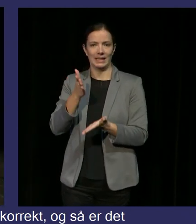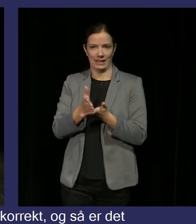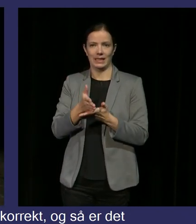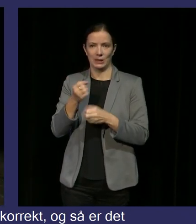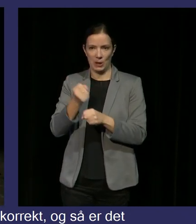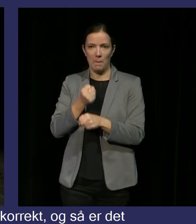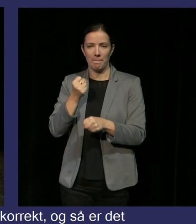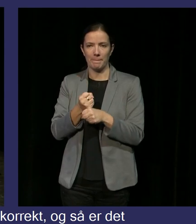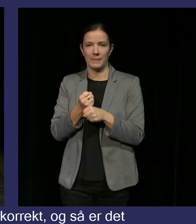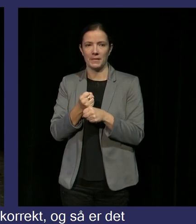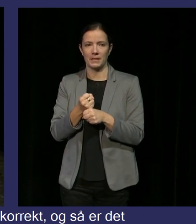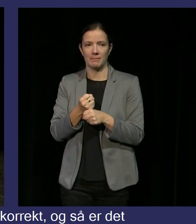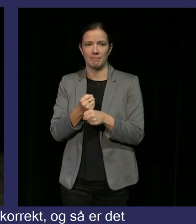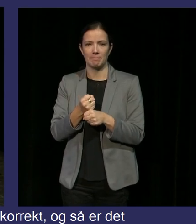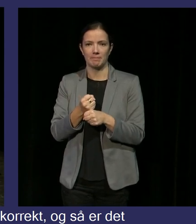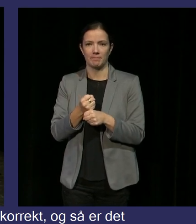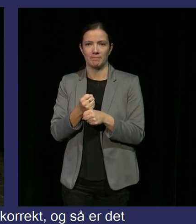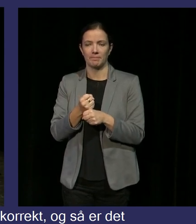det